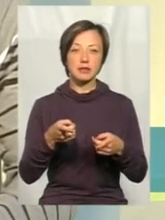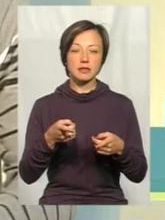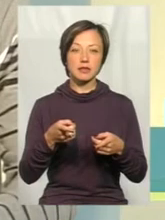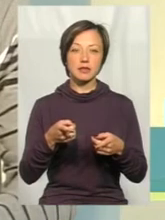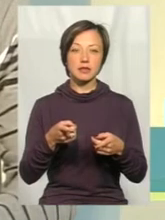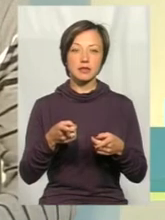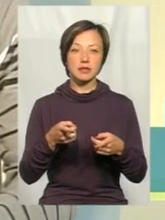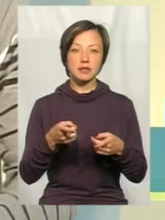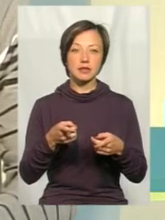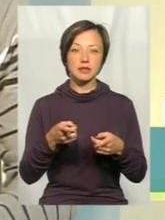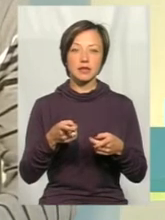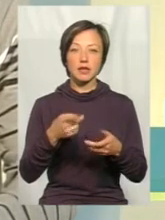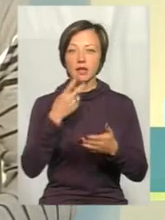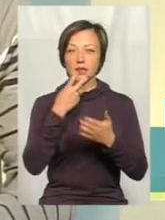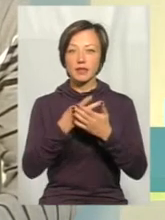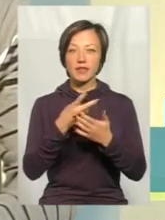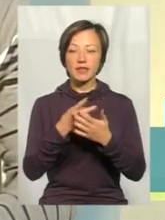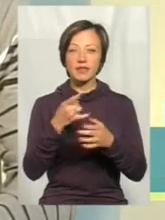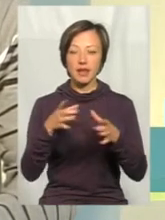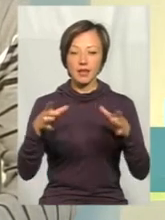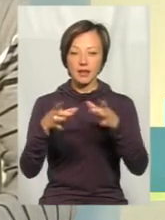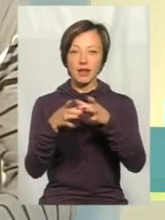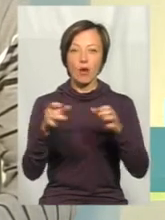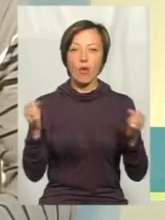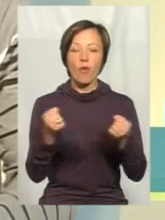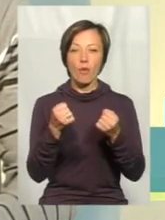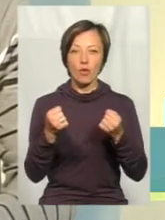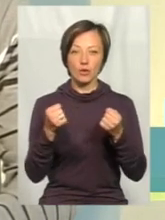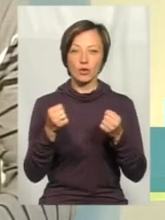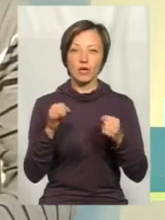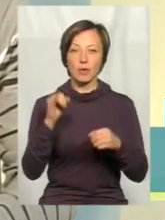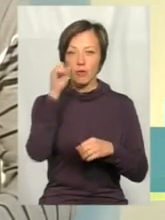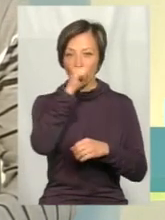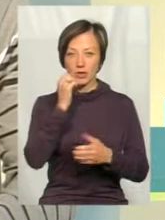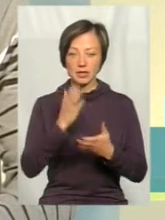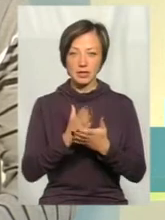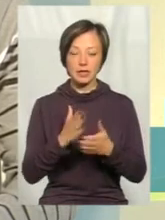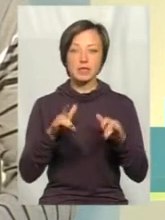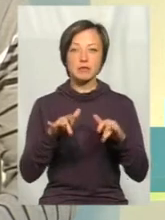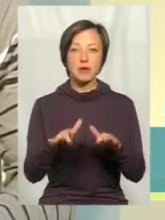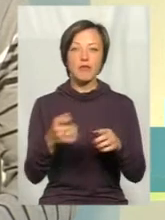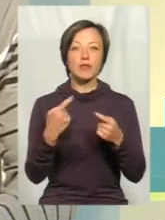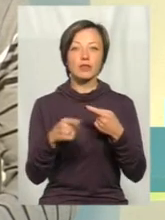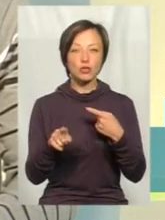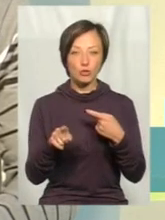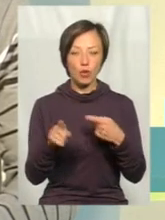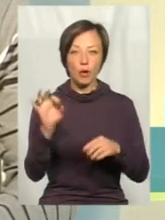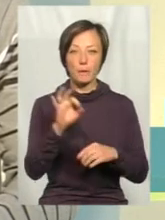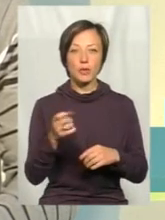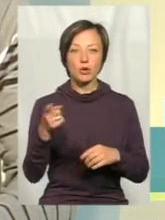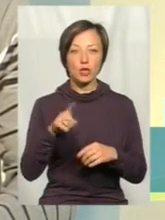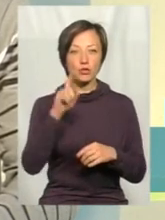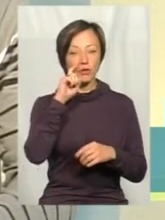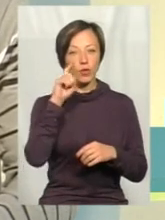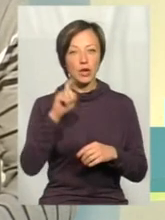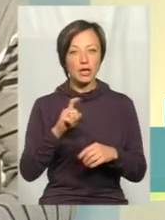і навіть на полюсах, тобто там, де взагалі і холодно, і є мороз. Справа в іншому, про те, що в